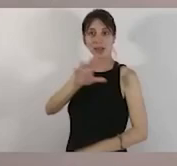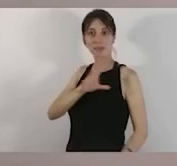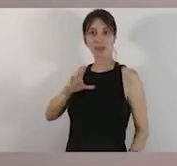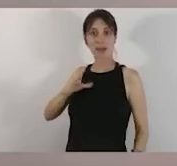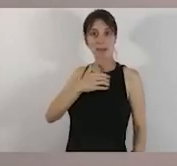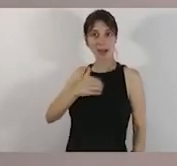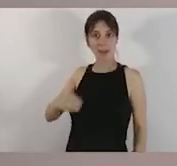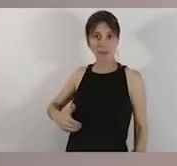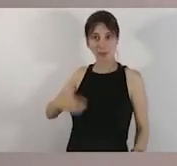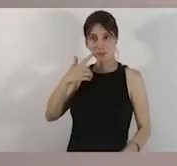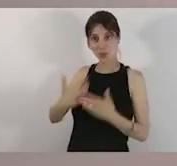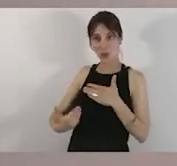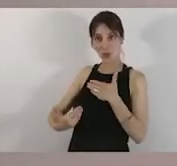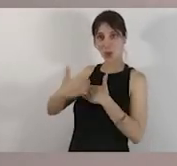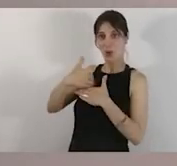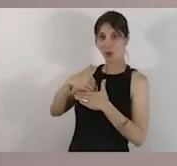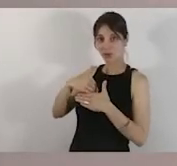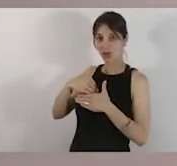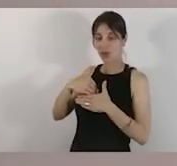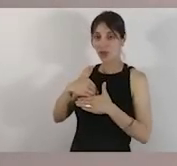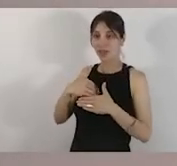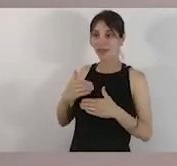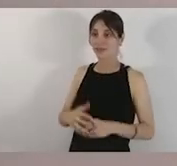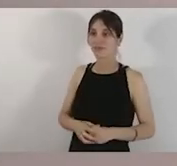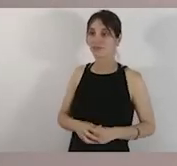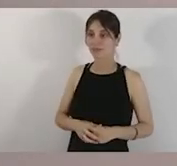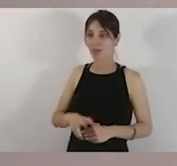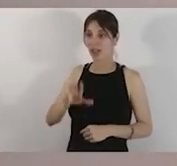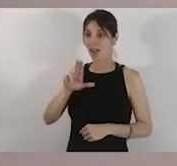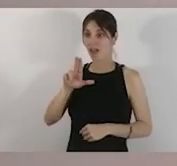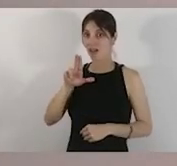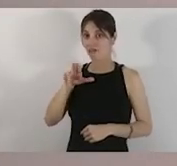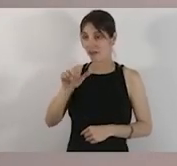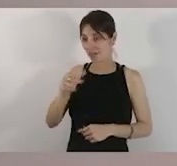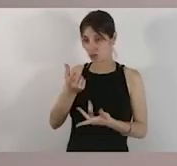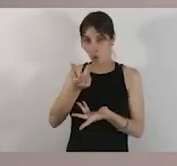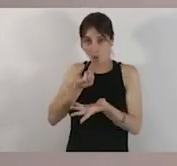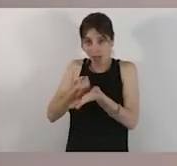lui ferai part de la somme de questions dont j'ai été assaillie.